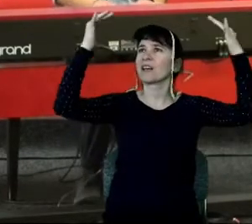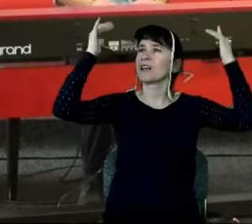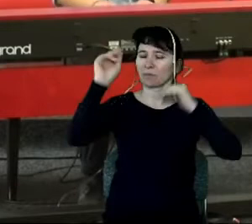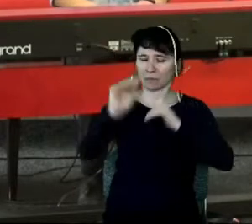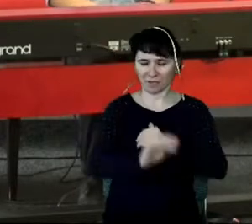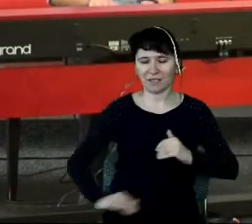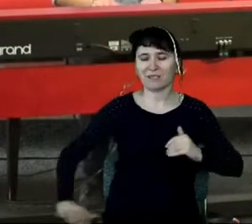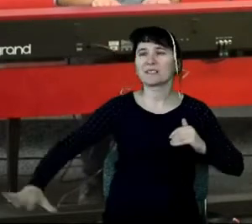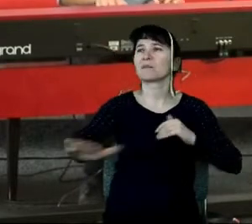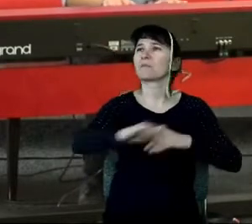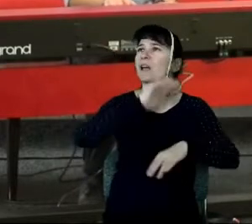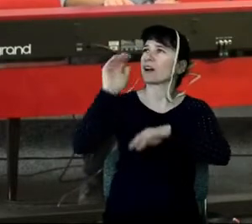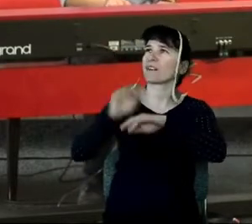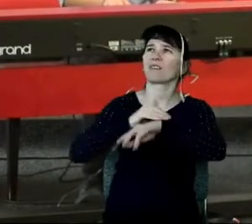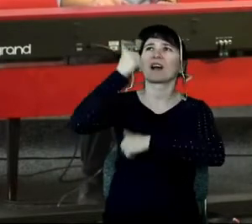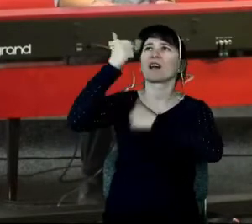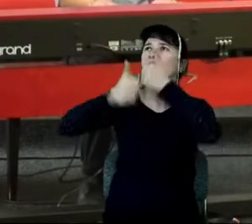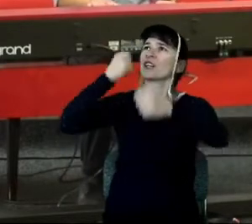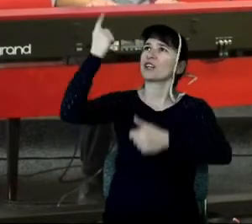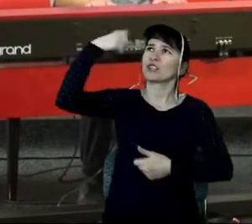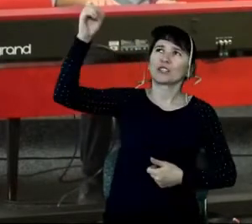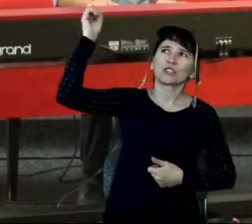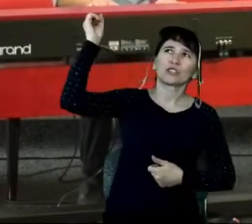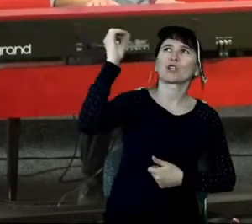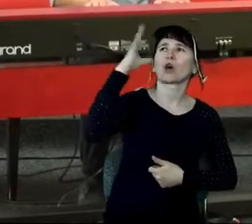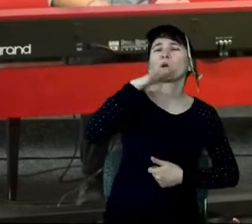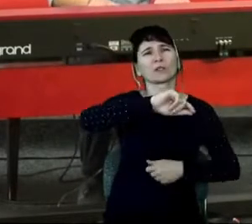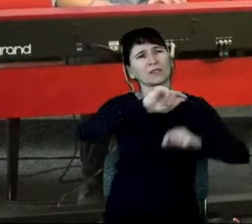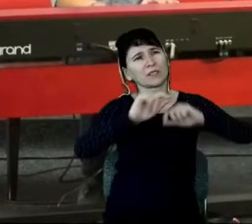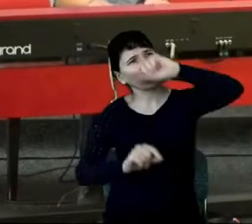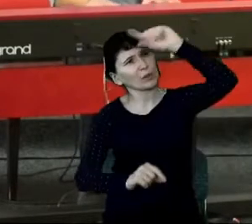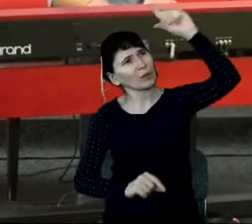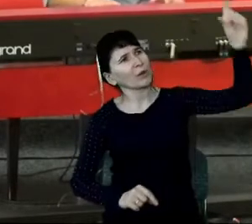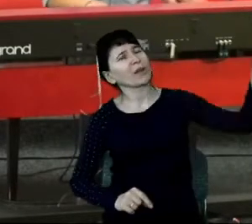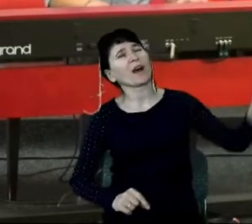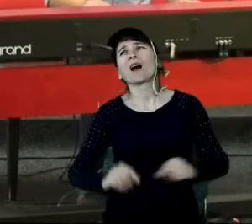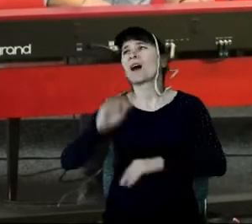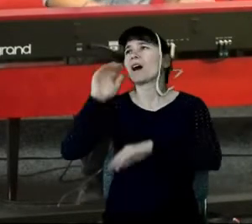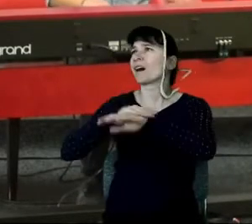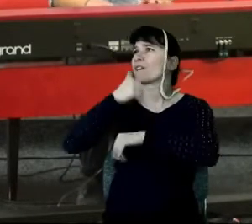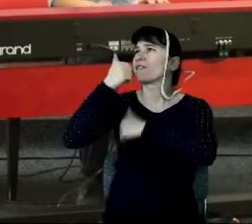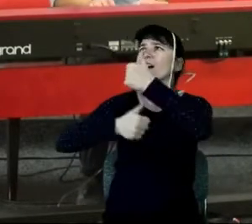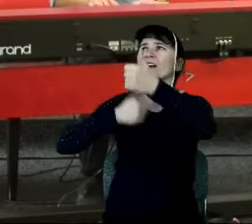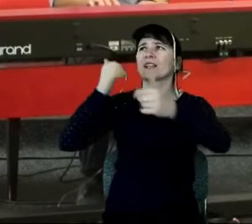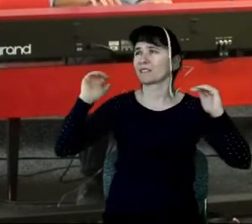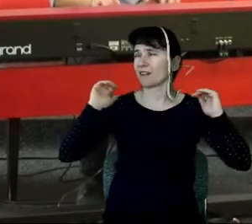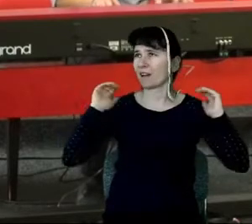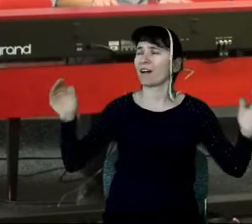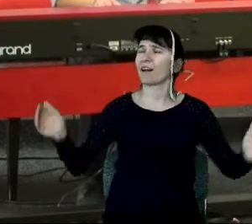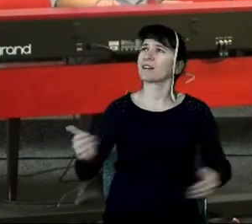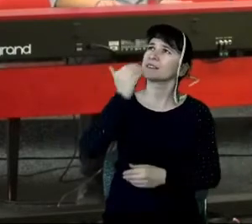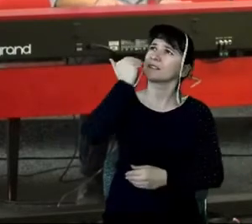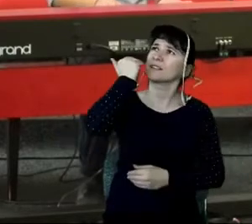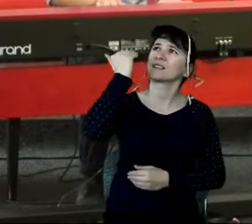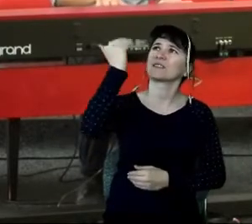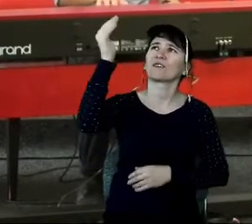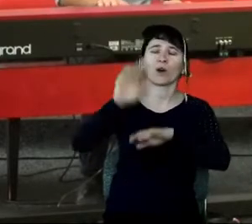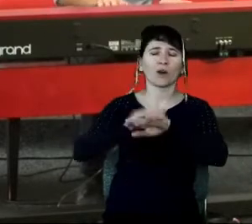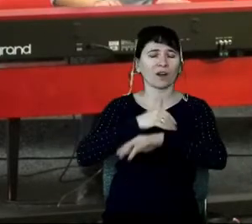и земля, хвалите солнце и луна, хвалите ангелы